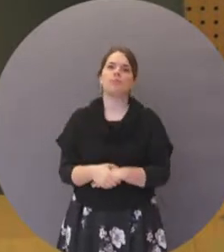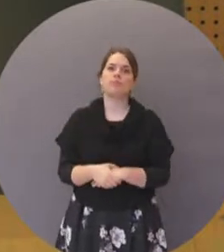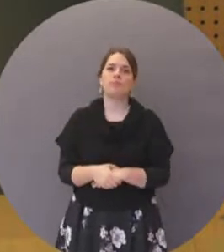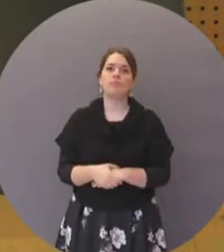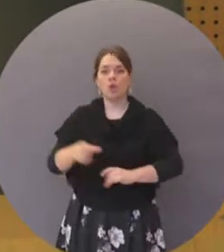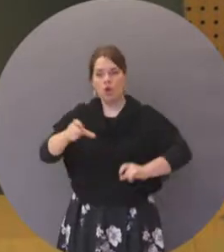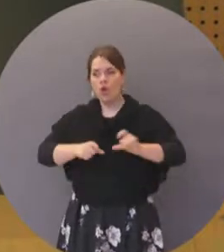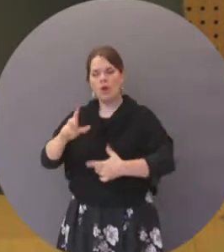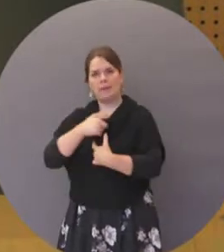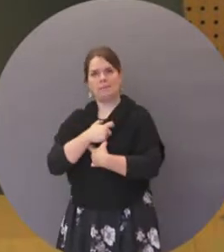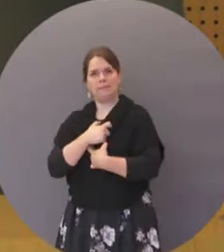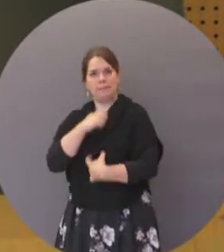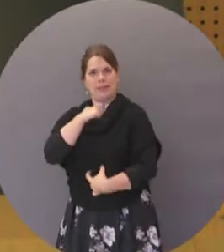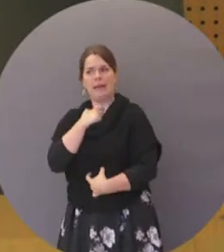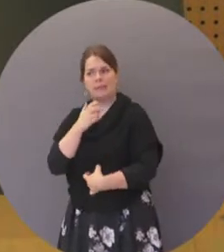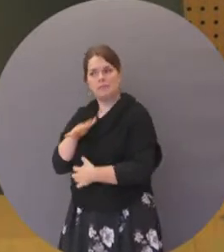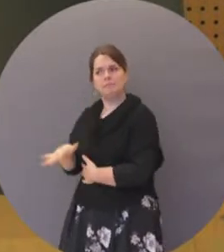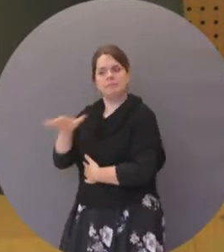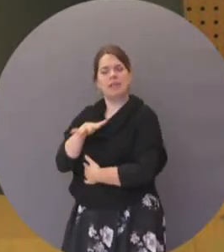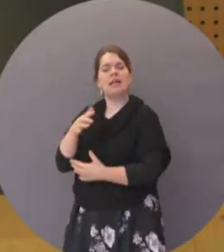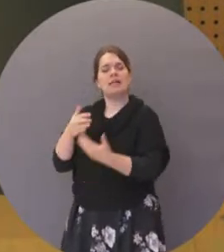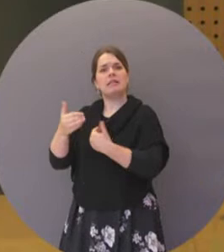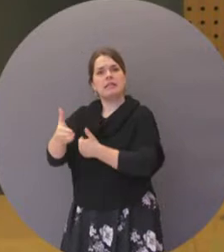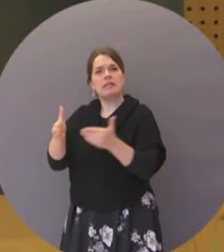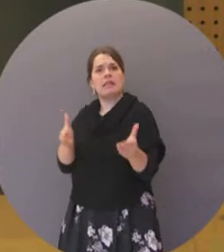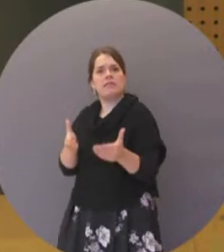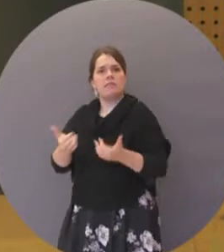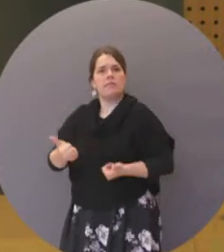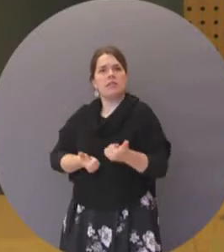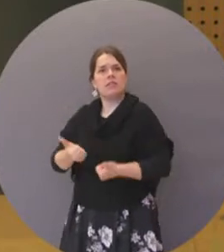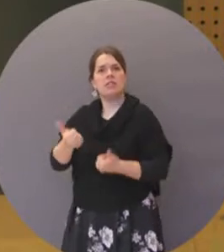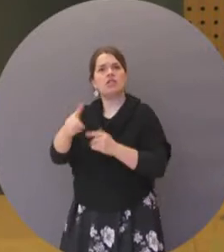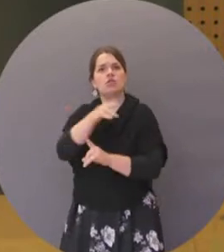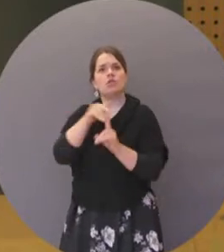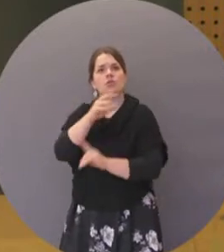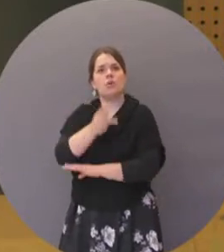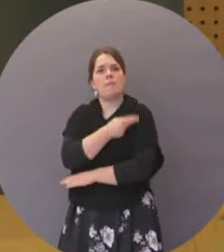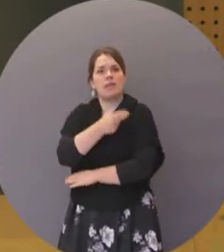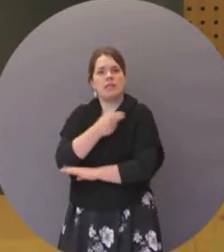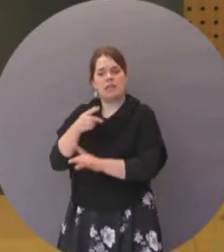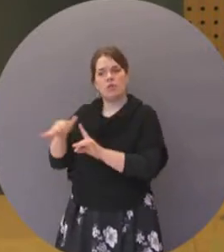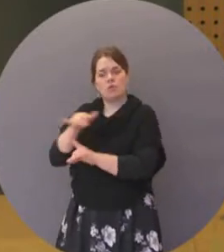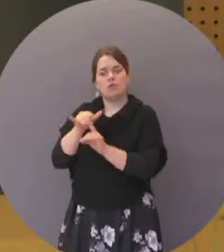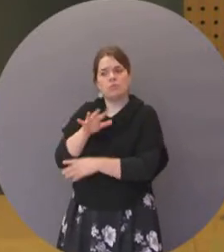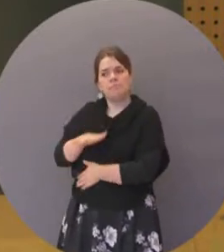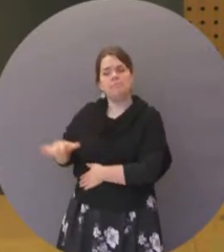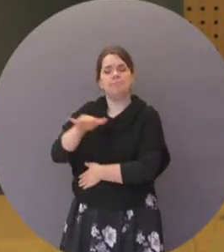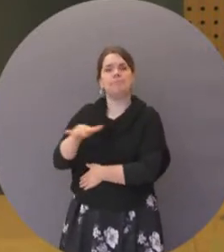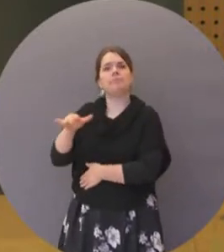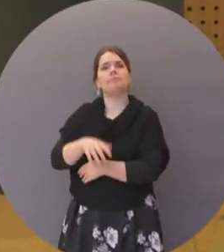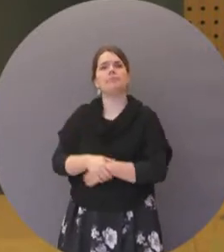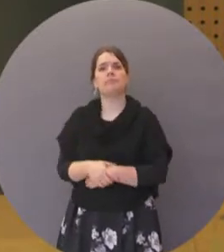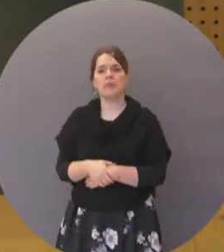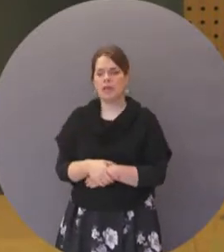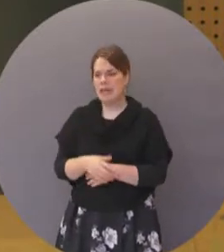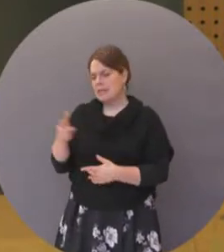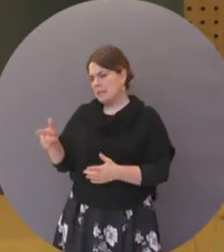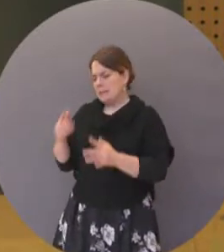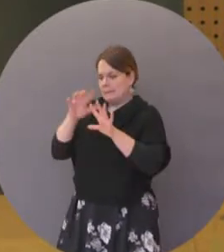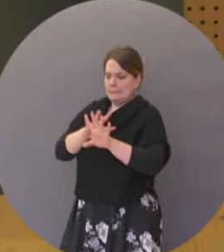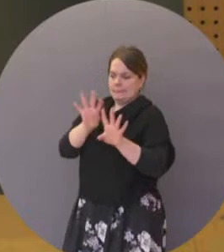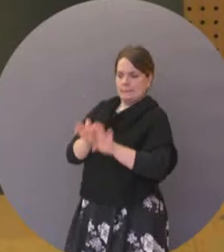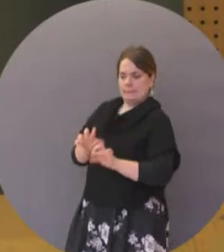cadres des services sociaux et médico-sociaux pour lesquels de grandes questions restent ouvertes puisque